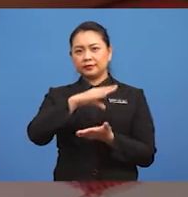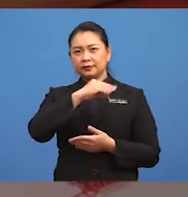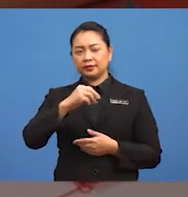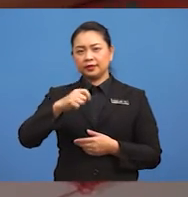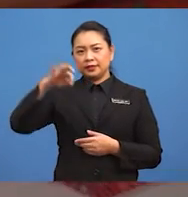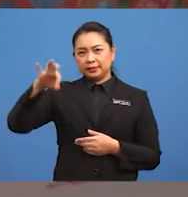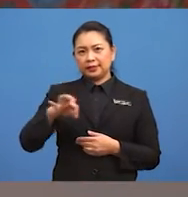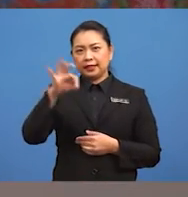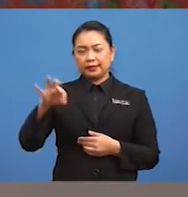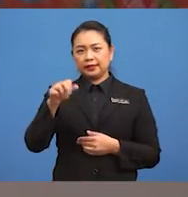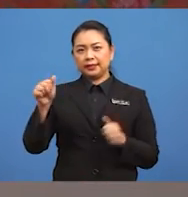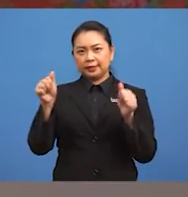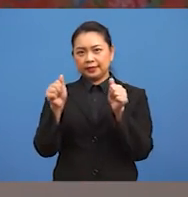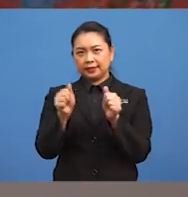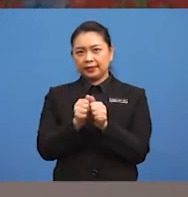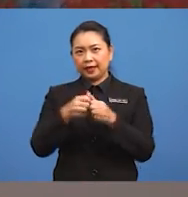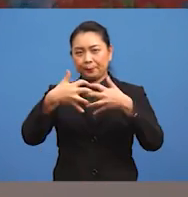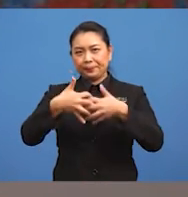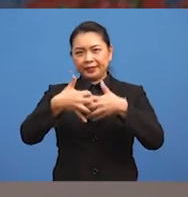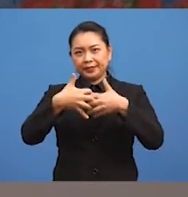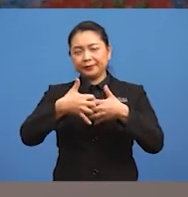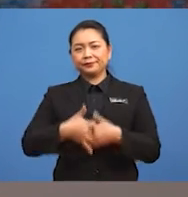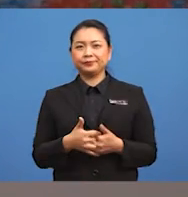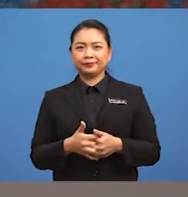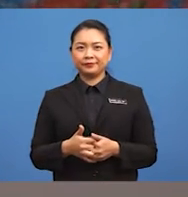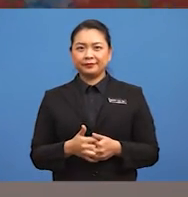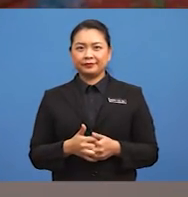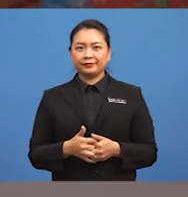dan jahit dengan mesin.